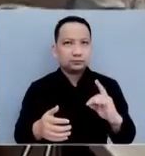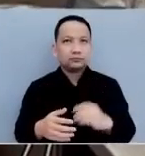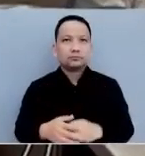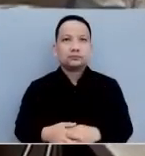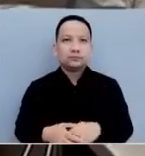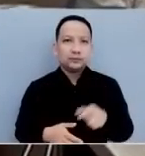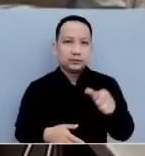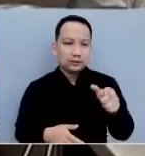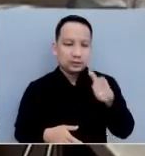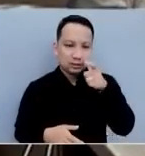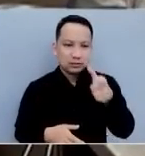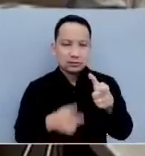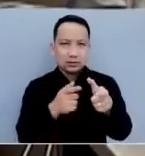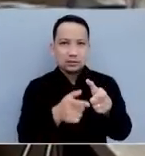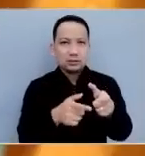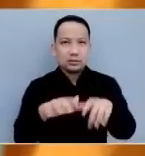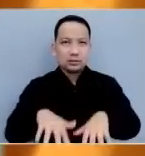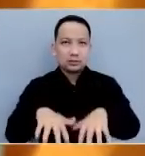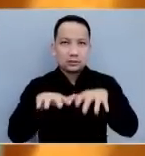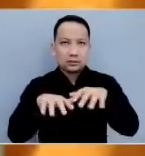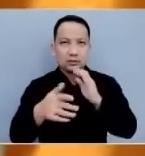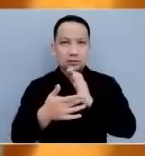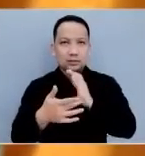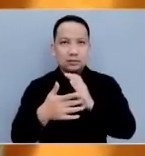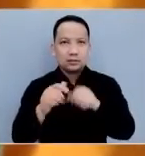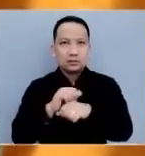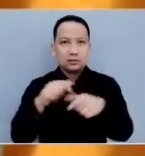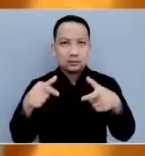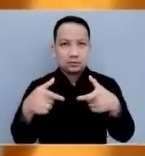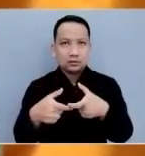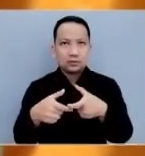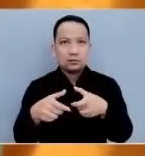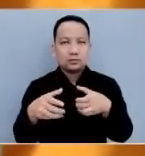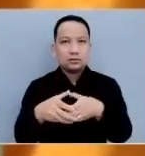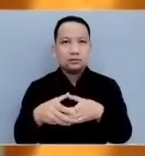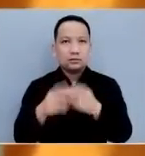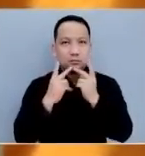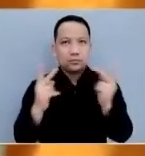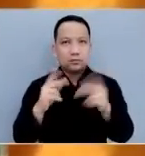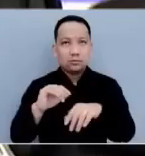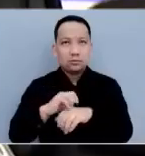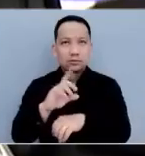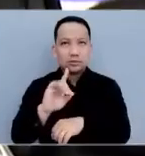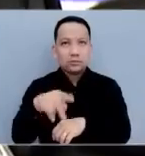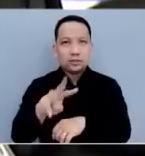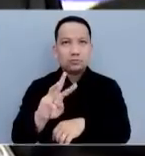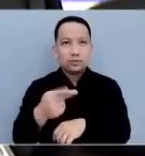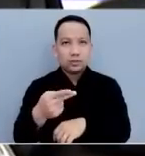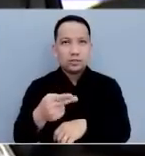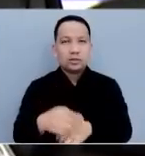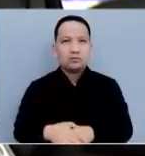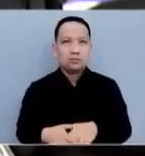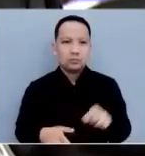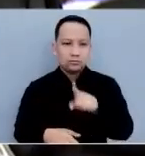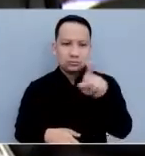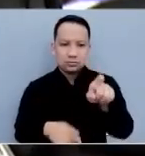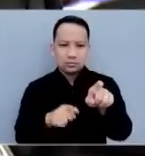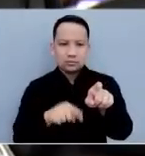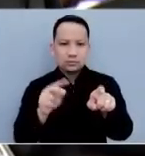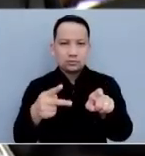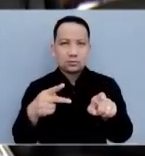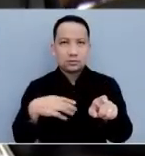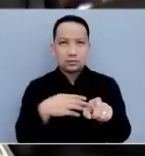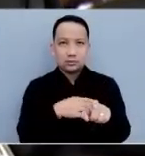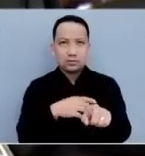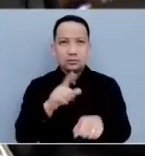Natalakay din ang pagbaha sa Bulacan sa Technical Working Group meeting ng House Committee on Public Works and Highways. Tanong ni Bulacan 2nd District Congressman